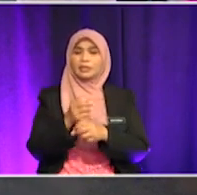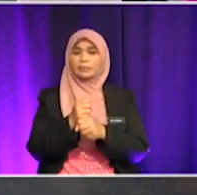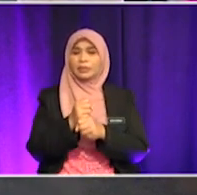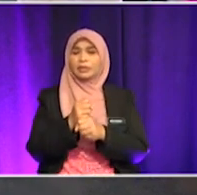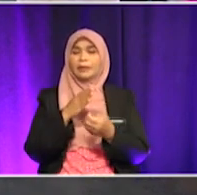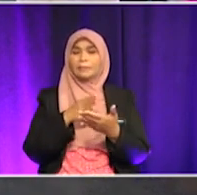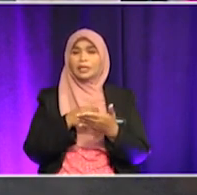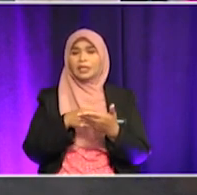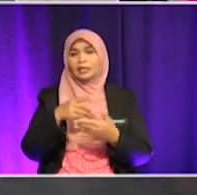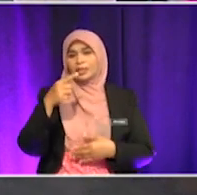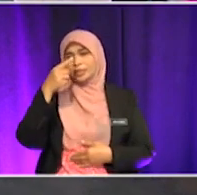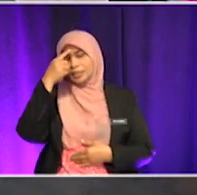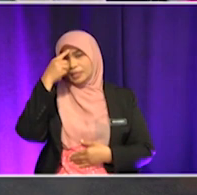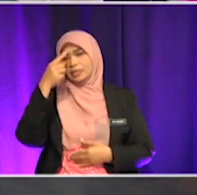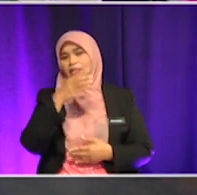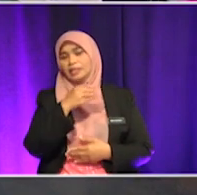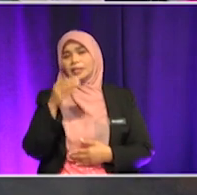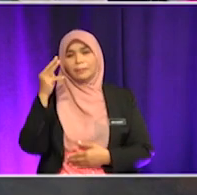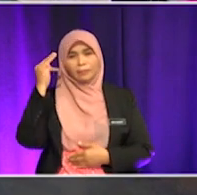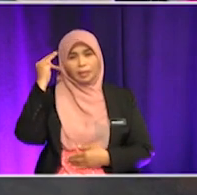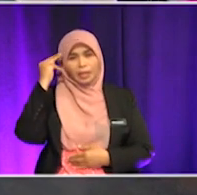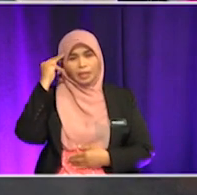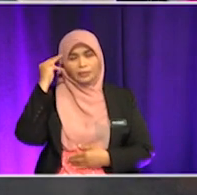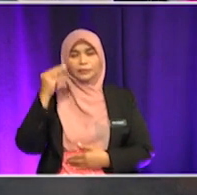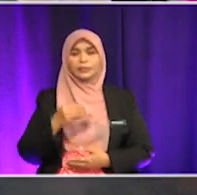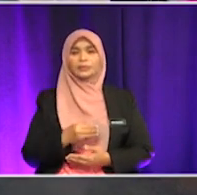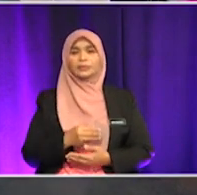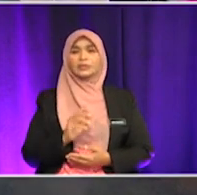penari India dan juga Melayu. Jadi kita